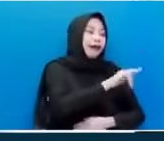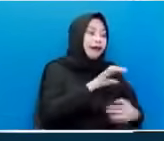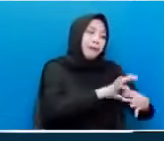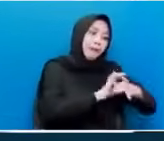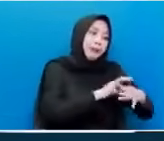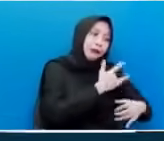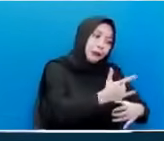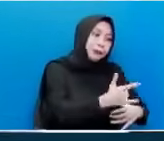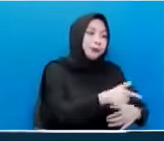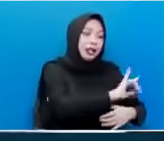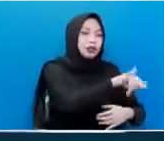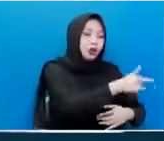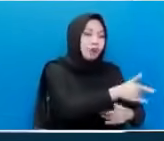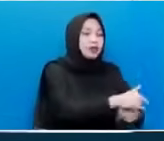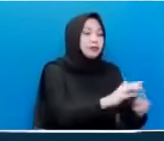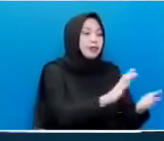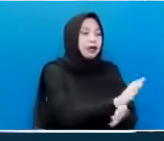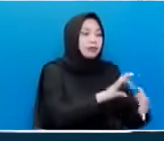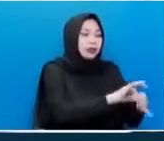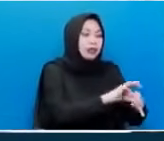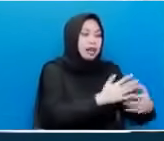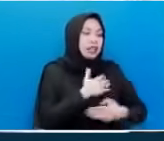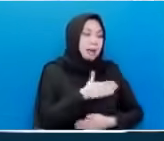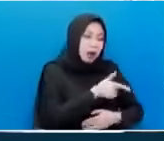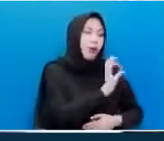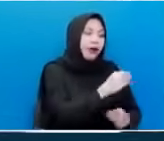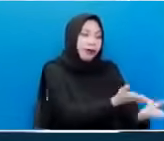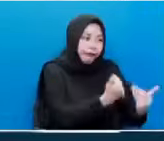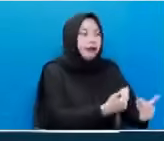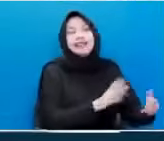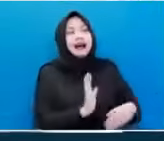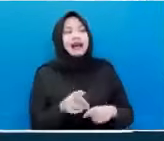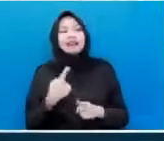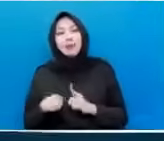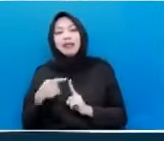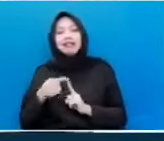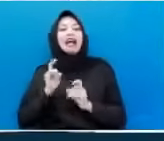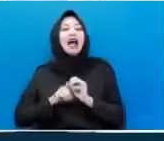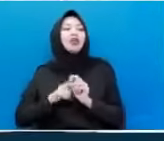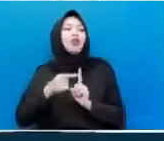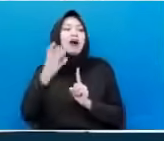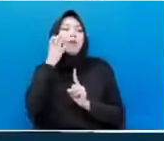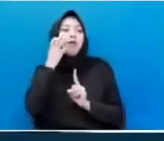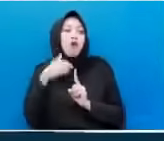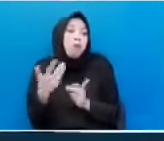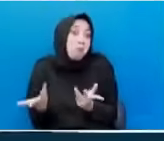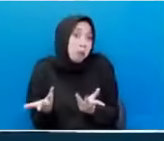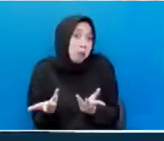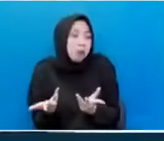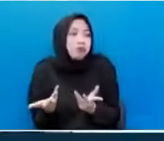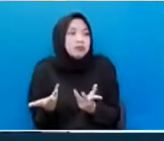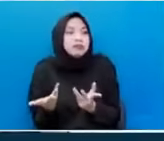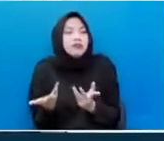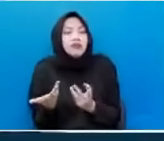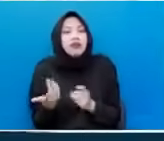akan menjadi mantan presiden jadi magnetnya dan pusatnya menurut saya nanti akan ada di Pak Prabowo bukan hanya dalam konteks kita membaca seberapa